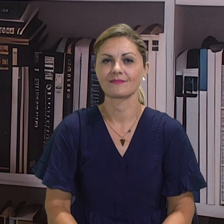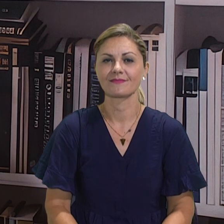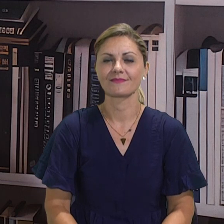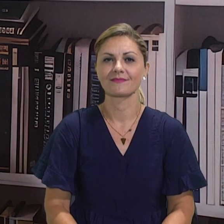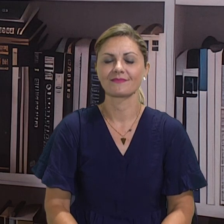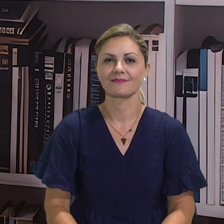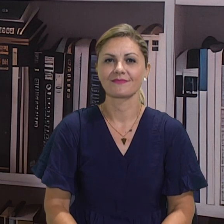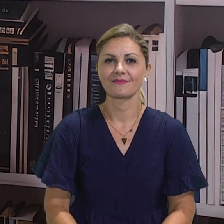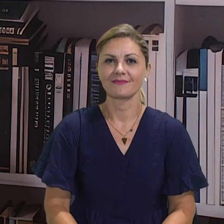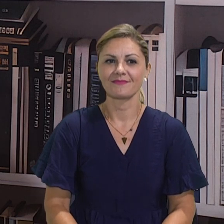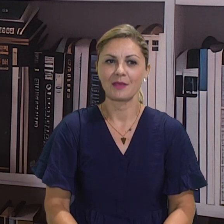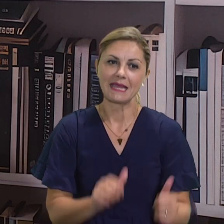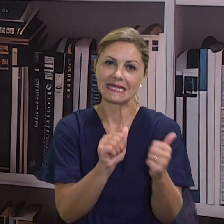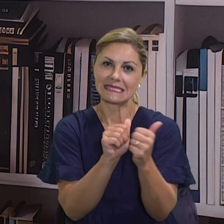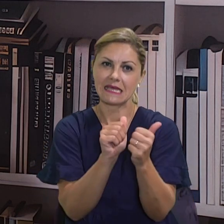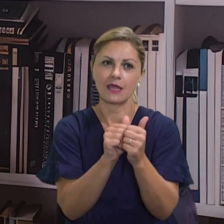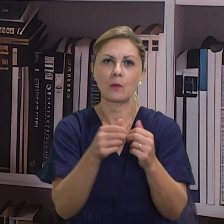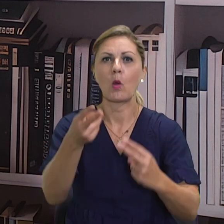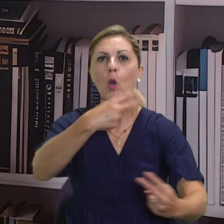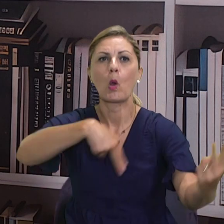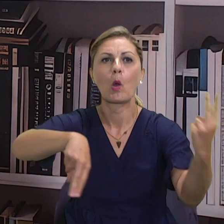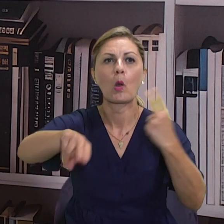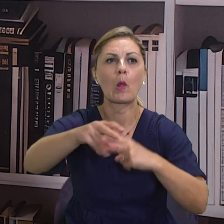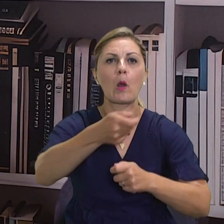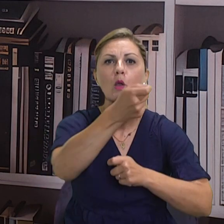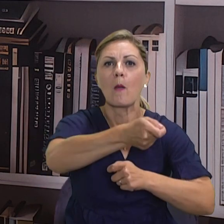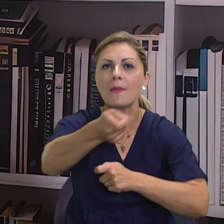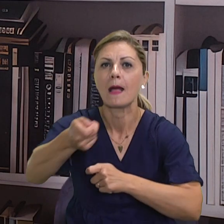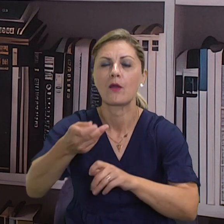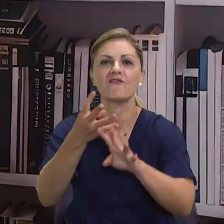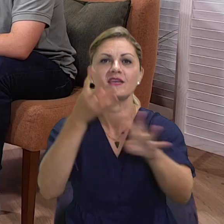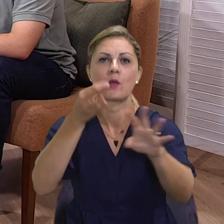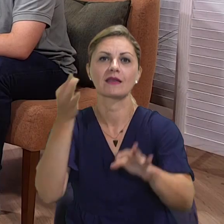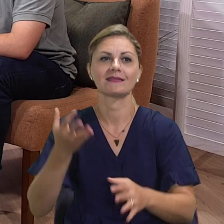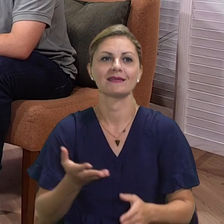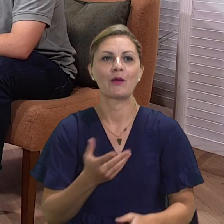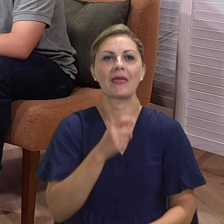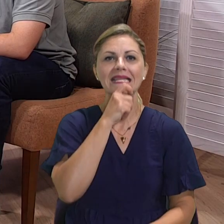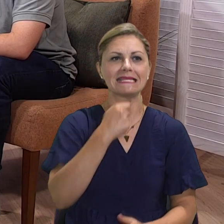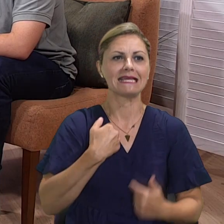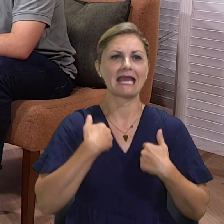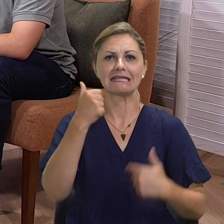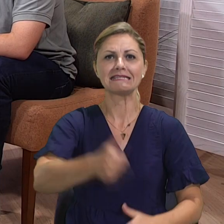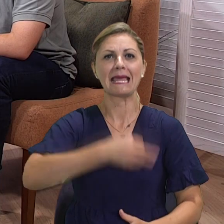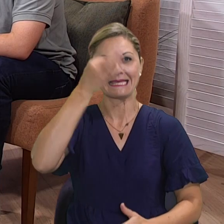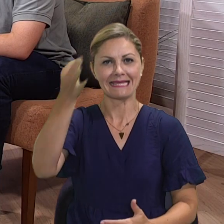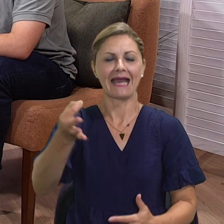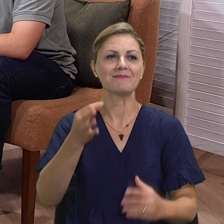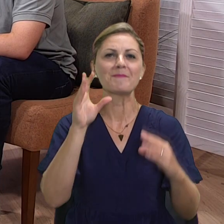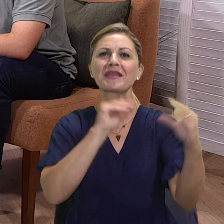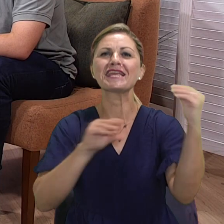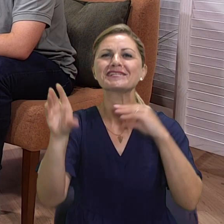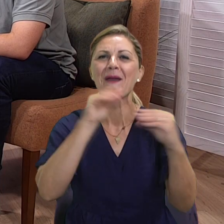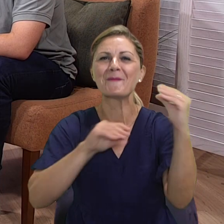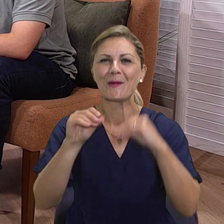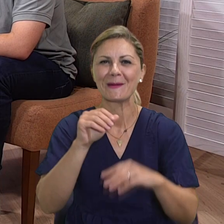jel? Ovi džeparac, jel? Ili bi išao s njima oko vinograda, oko voćnjaka pomoć i onda normalno, šta će moja dida cijeli dan čini, nego